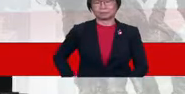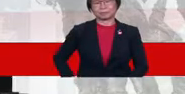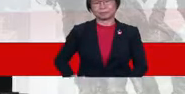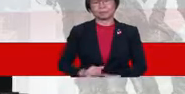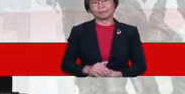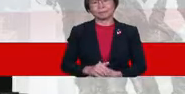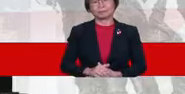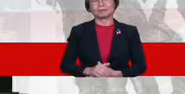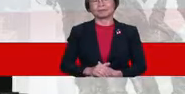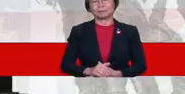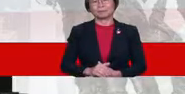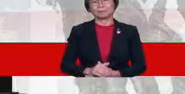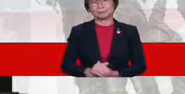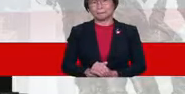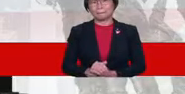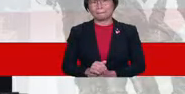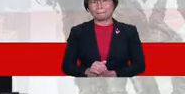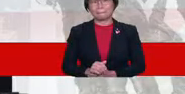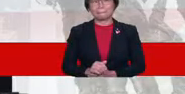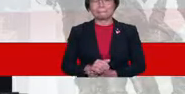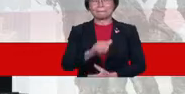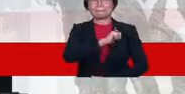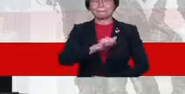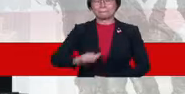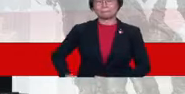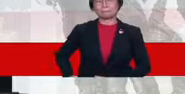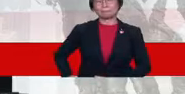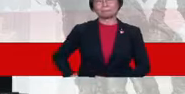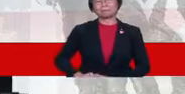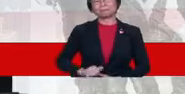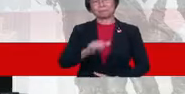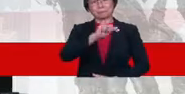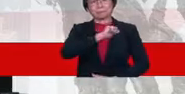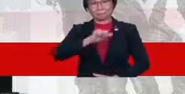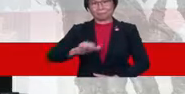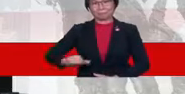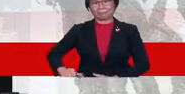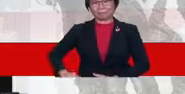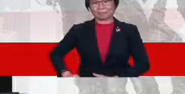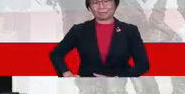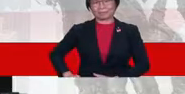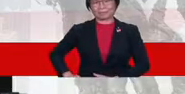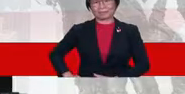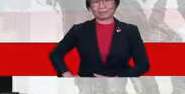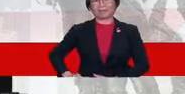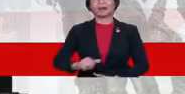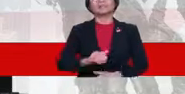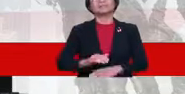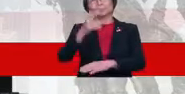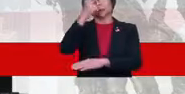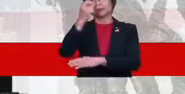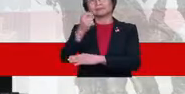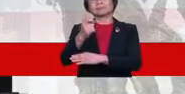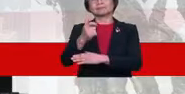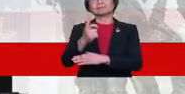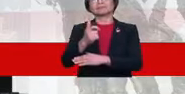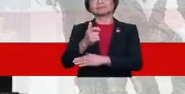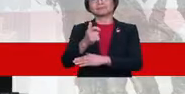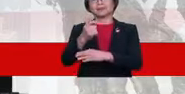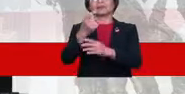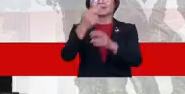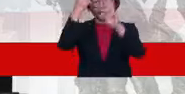bila Syahrini almarhum Sultan Haji Ahmad Shah al-musta'in bila di atas kedaulatan